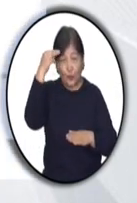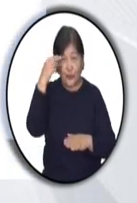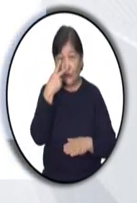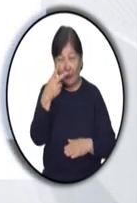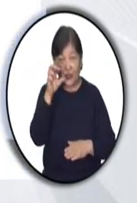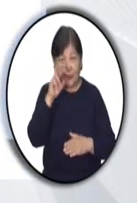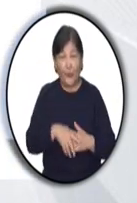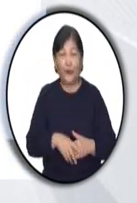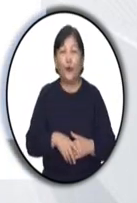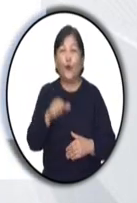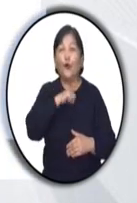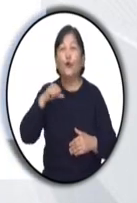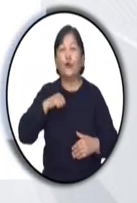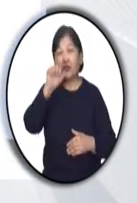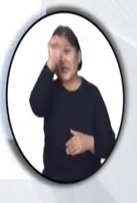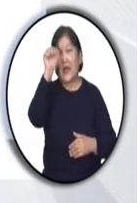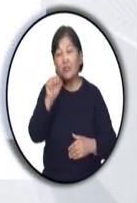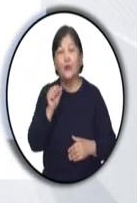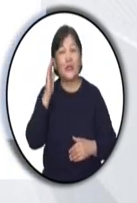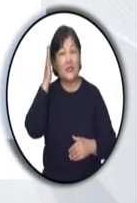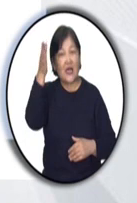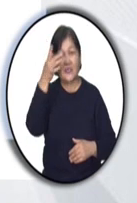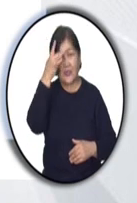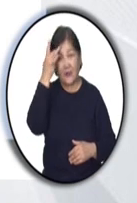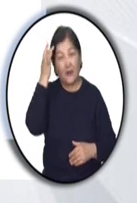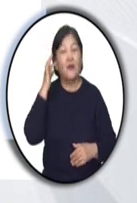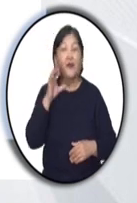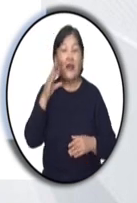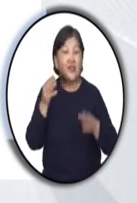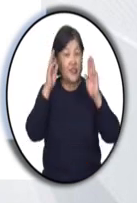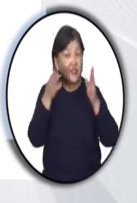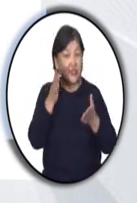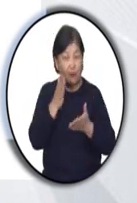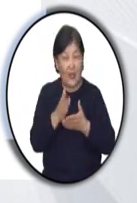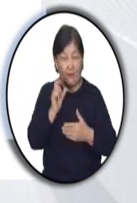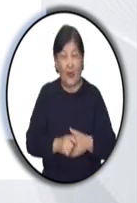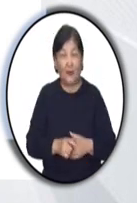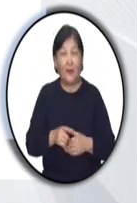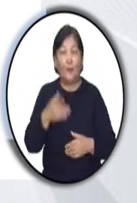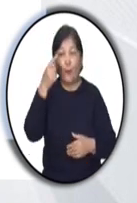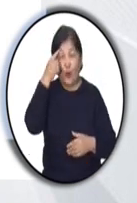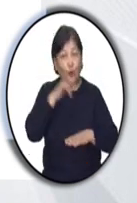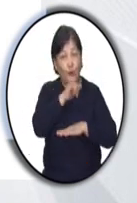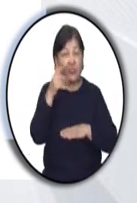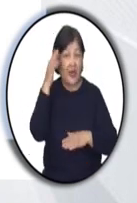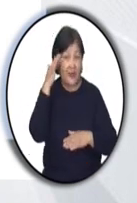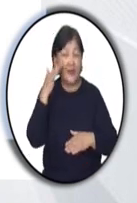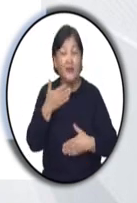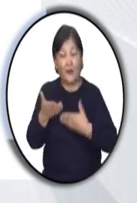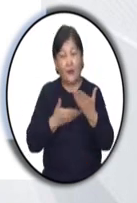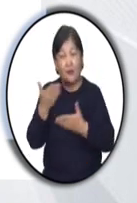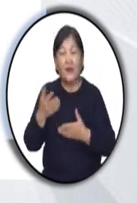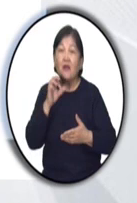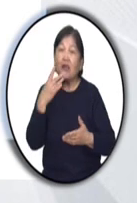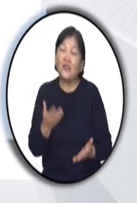бус улсын туршлагаас аваад үзэх юм бол бид нар одоо өөрсдийнхөө асуудлуудыг цааш нь яаж шийдэж болох вэ? Ер нь манай